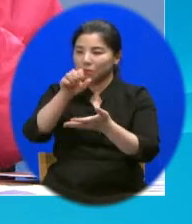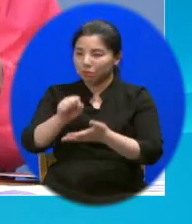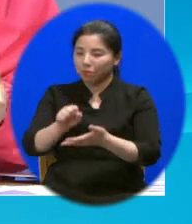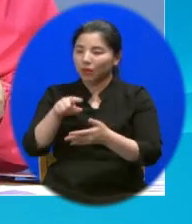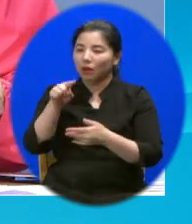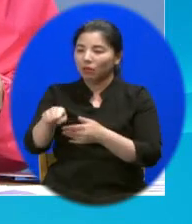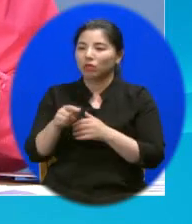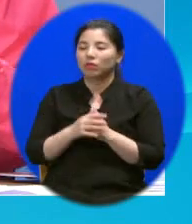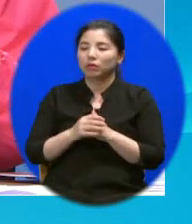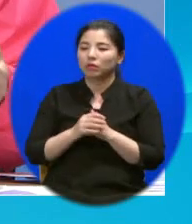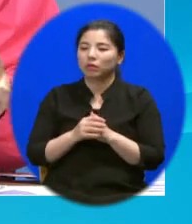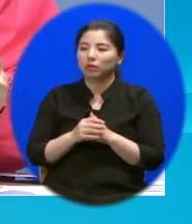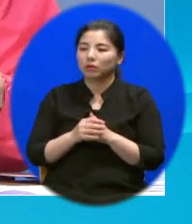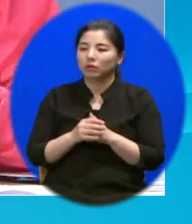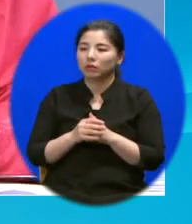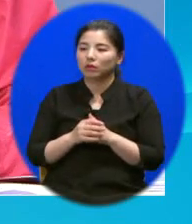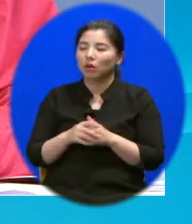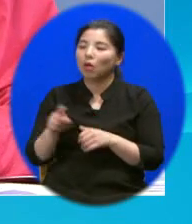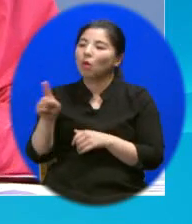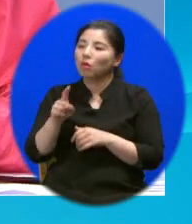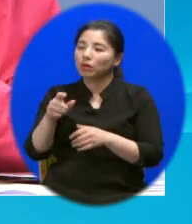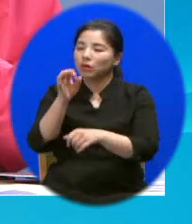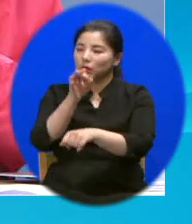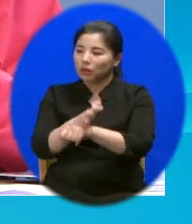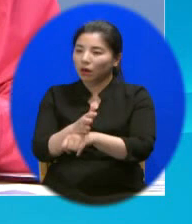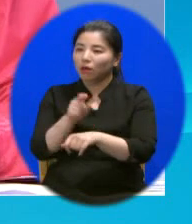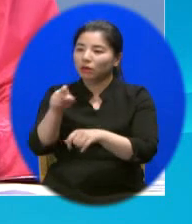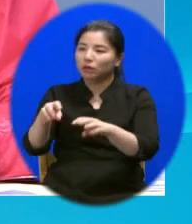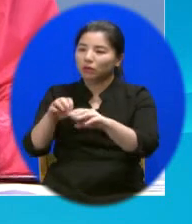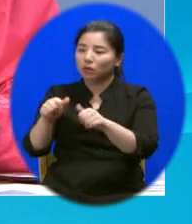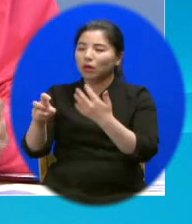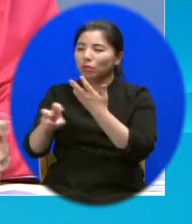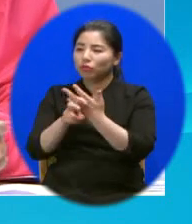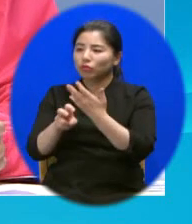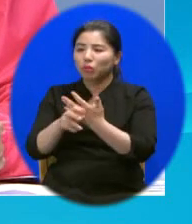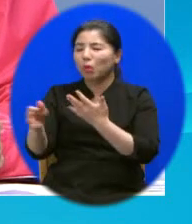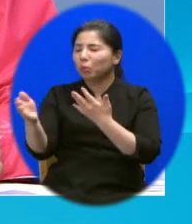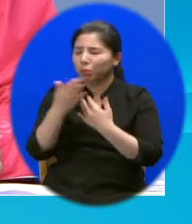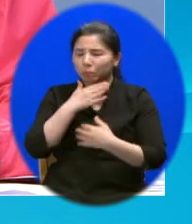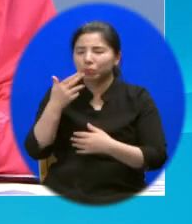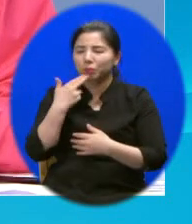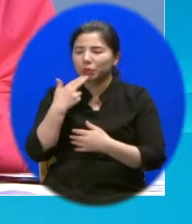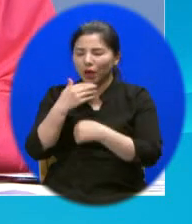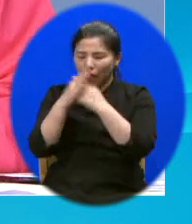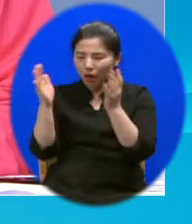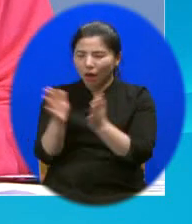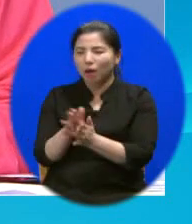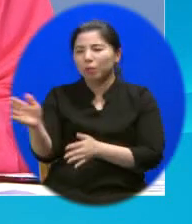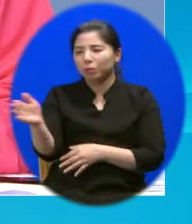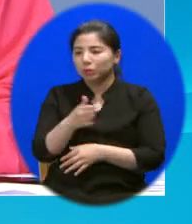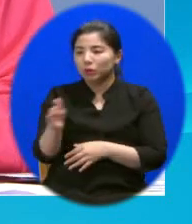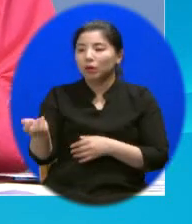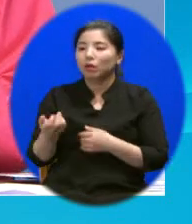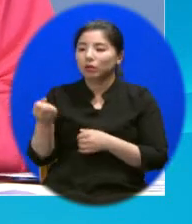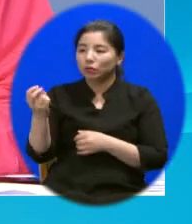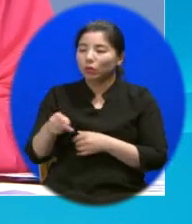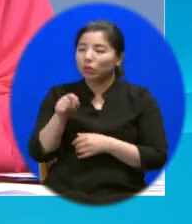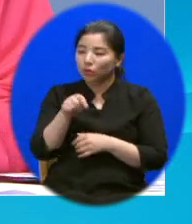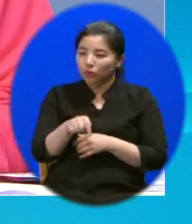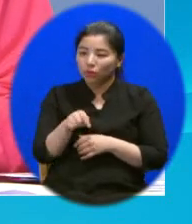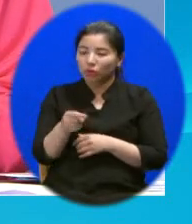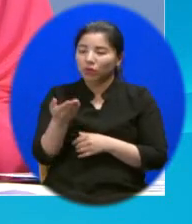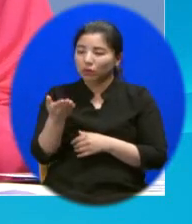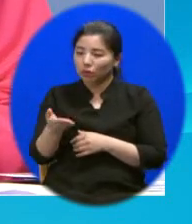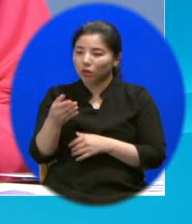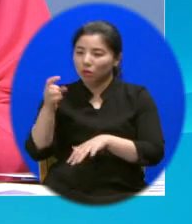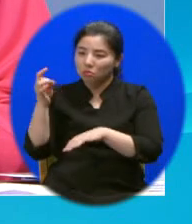거기서 그 인사는 게 어떠냐 에서 사고 그 땅의 불법도 까는 것도 없어요 또 우리 무슨 5번의 여기와서 뼈를 묻겠다는